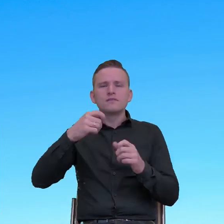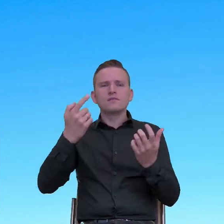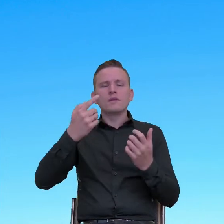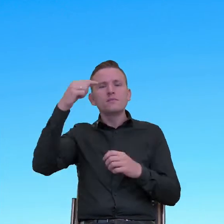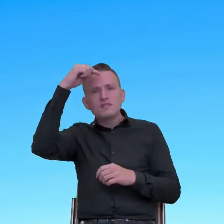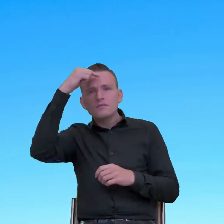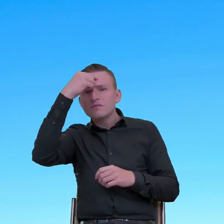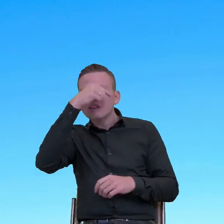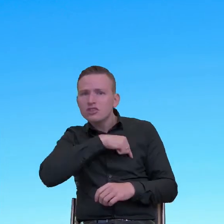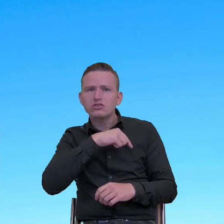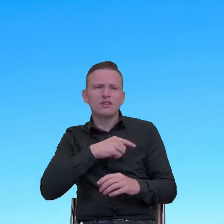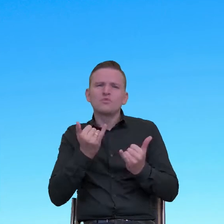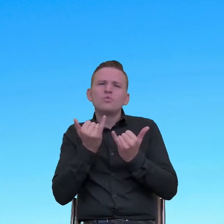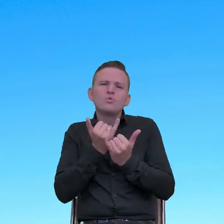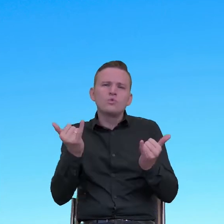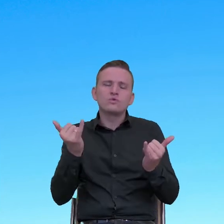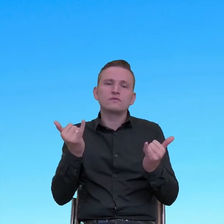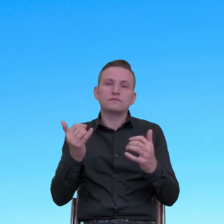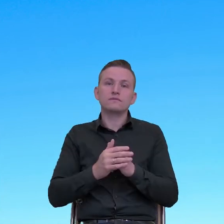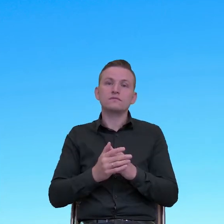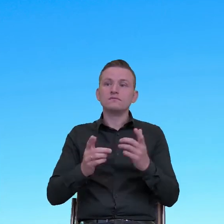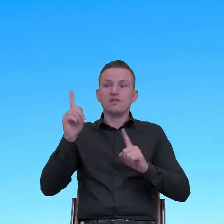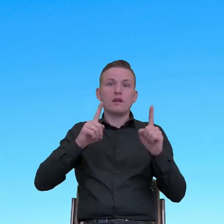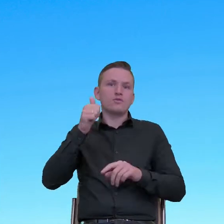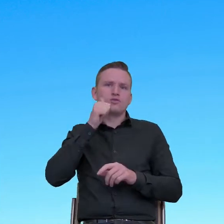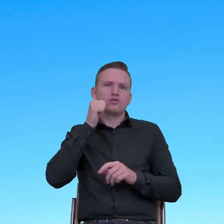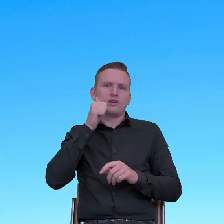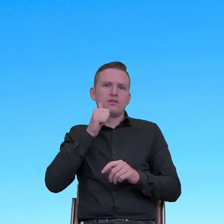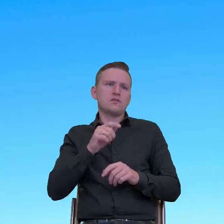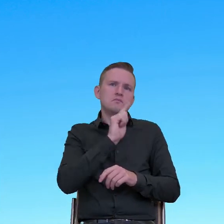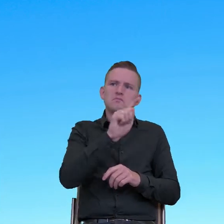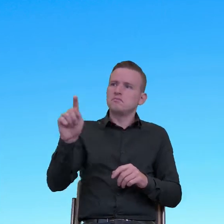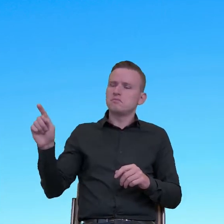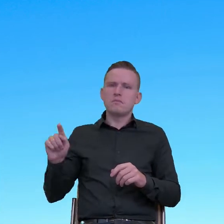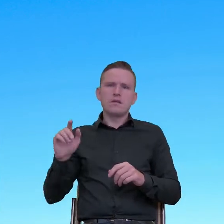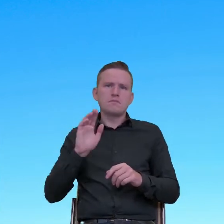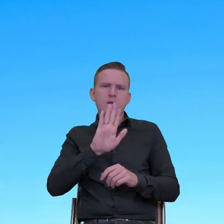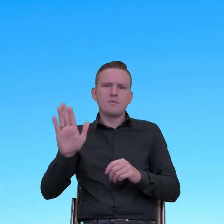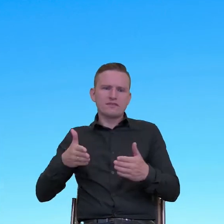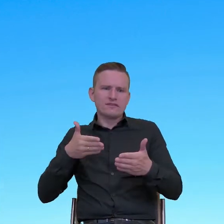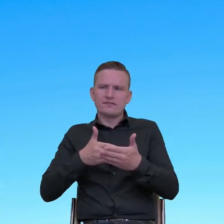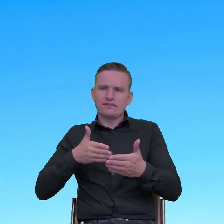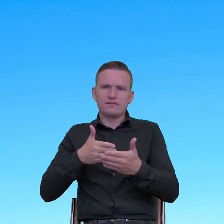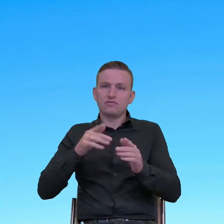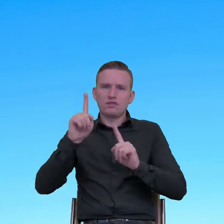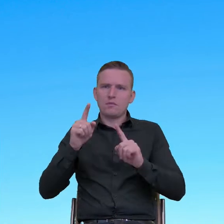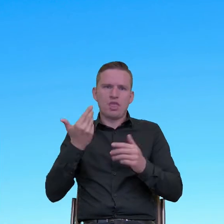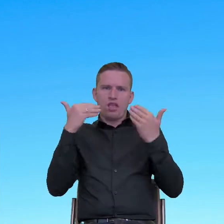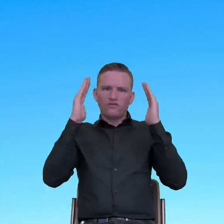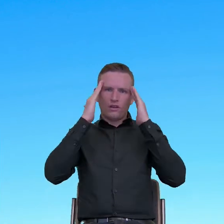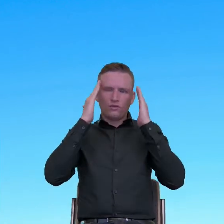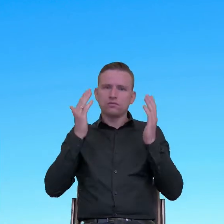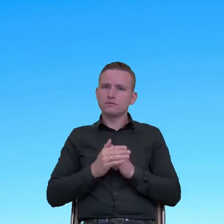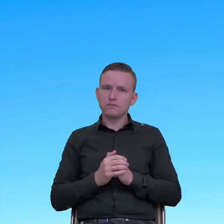takie bariery, które na co dzień w życiu nawet właśnie tego pełnosprawnego człowieka występują, z których często sobie nie zdajemy sprawy. I